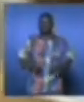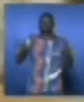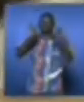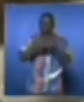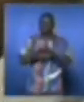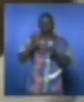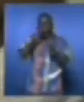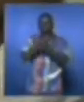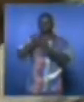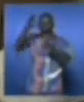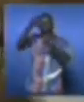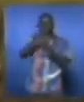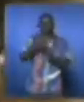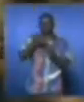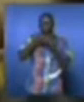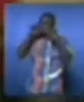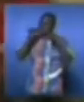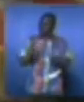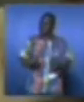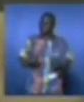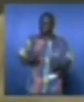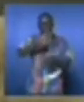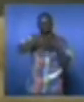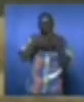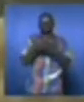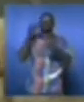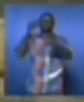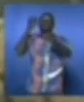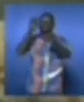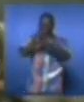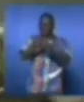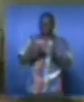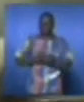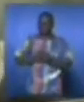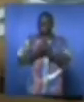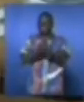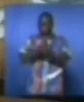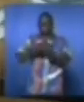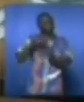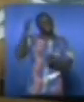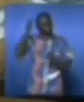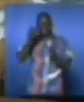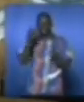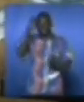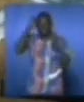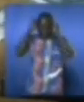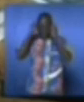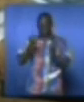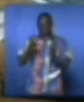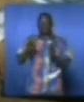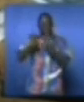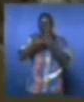sommet, c'est d'y rester. Et c'est tout l'objectif qui guide les pas de cet enseignant exemplaire tout au long de l'année